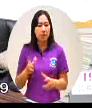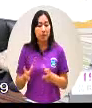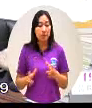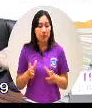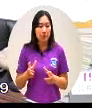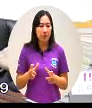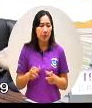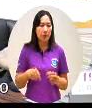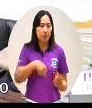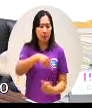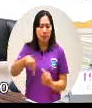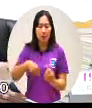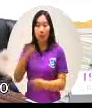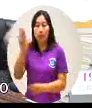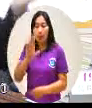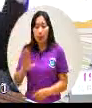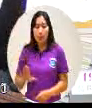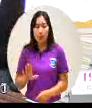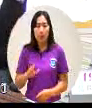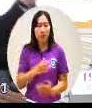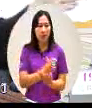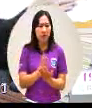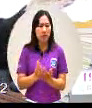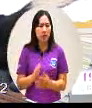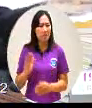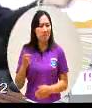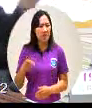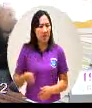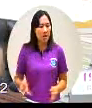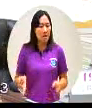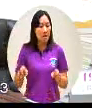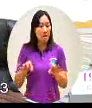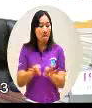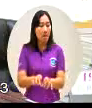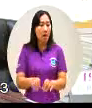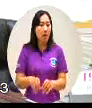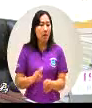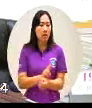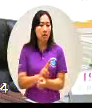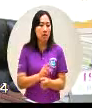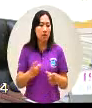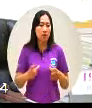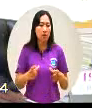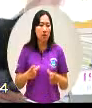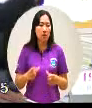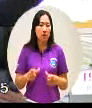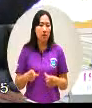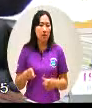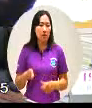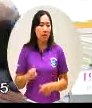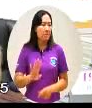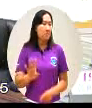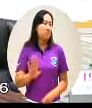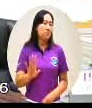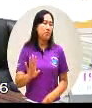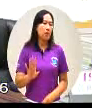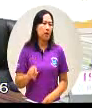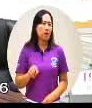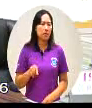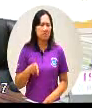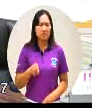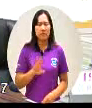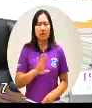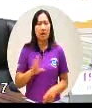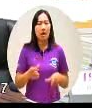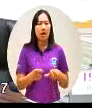所有嘅营运拢咧转型。但是若讲到要投资联盟，伊都一角银都唔，即无公平啦。我想这是一个例吼，即、這个蓝局长